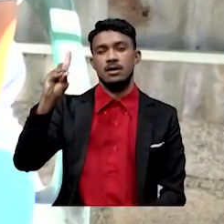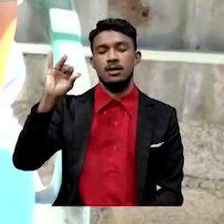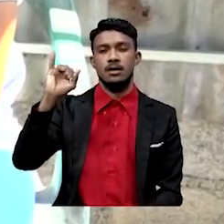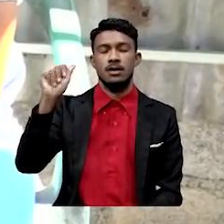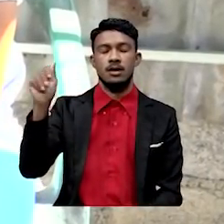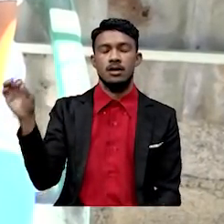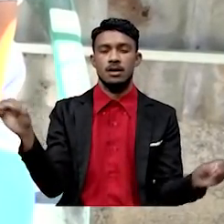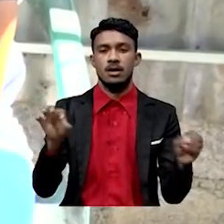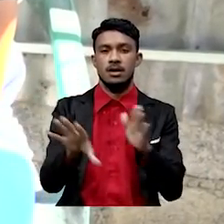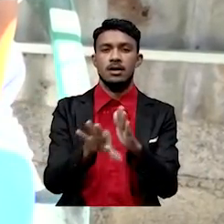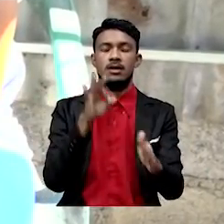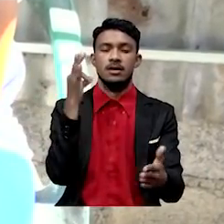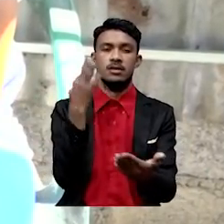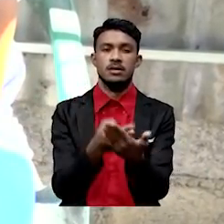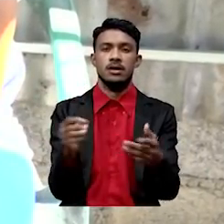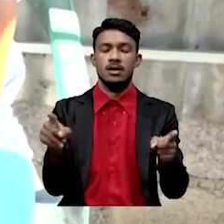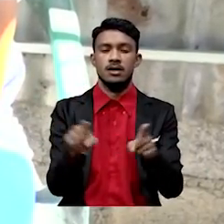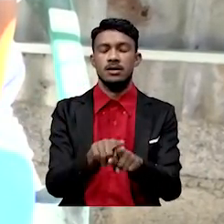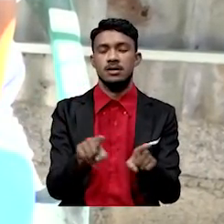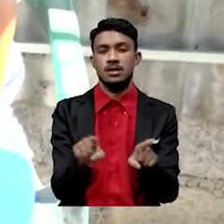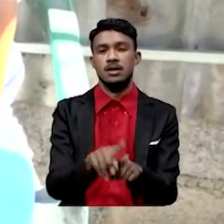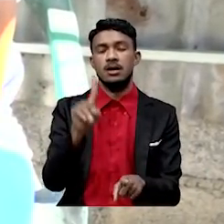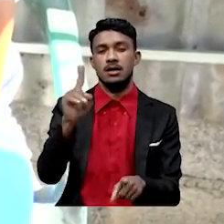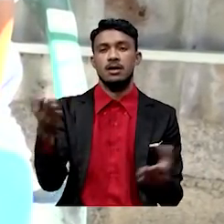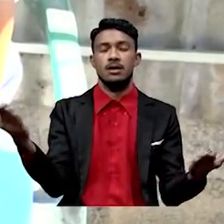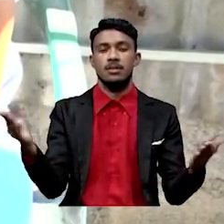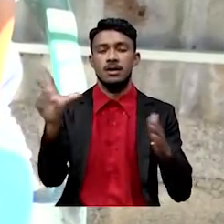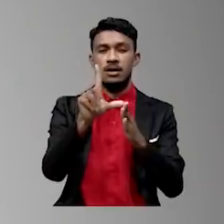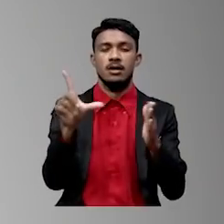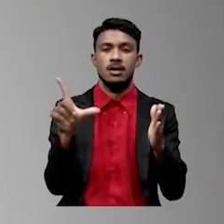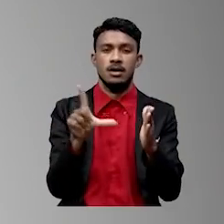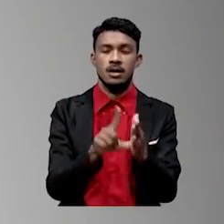hetan vencimento hanesa buat nebe lei trabalho